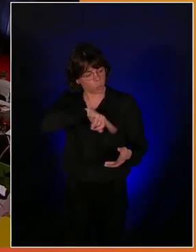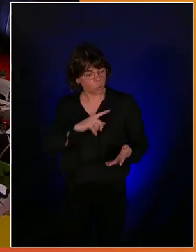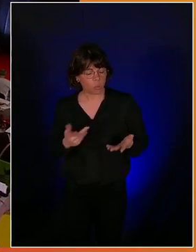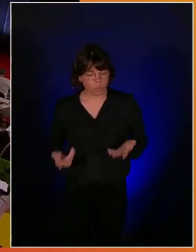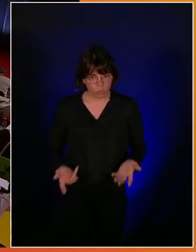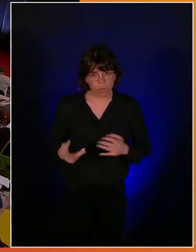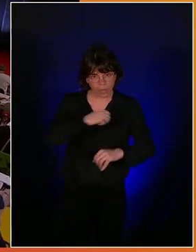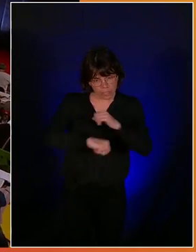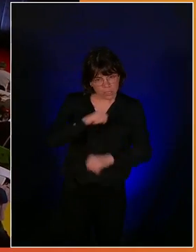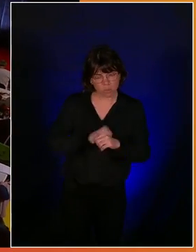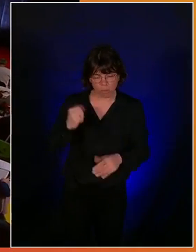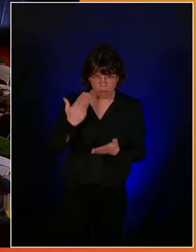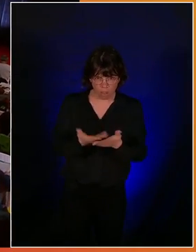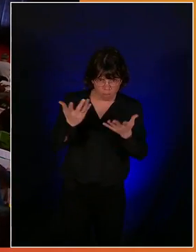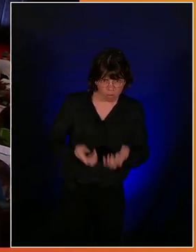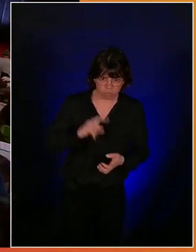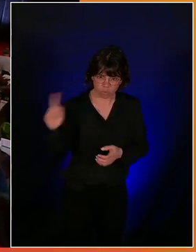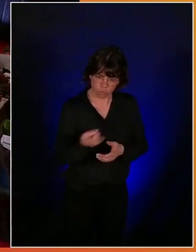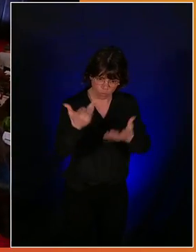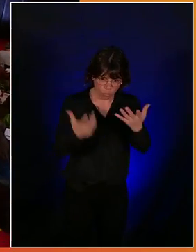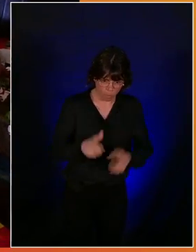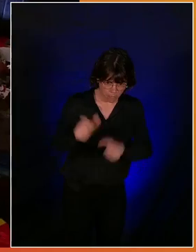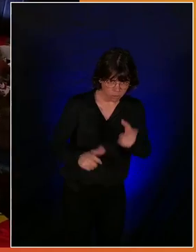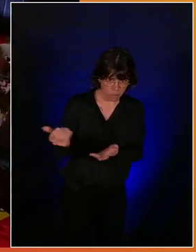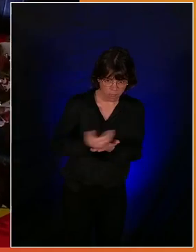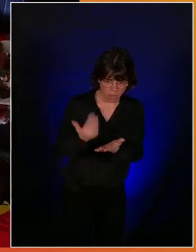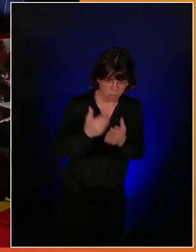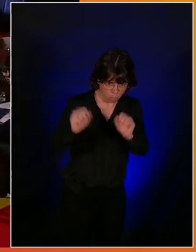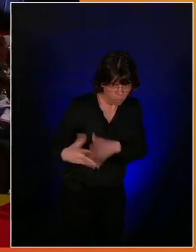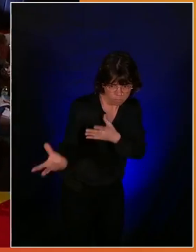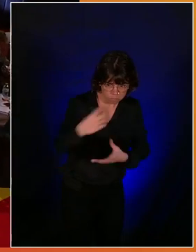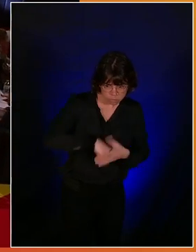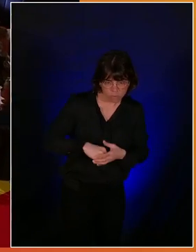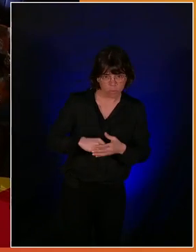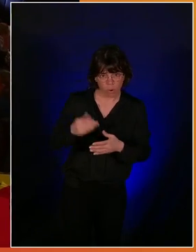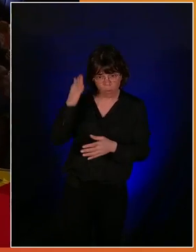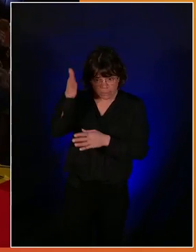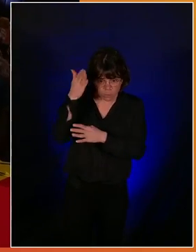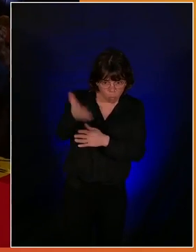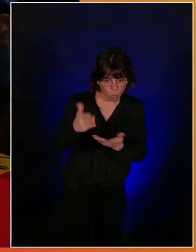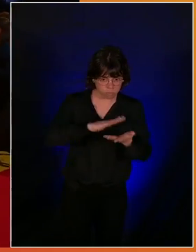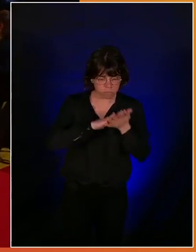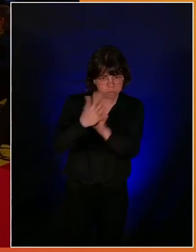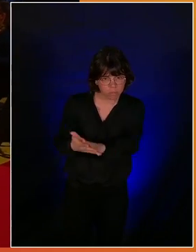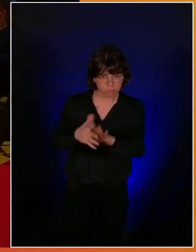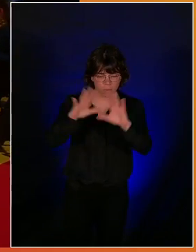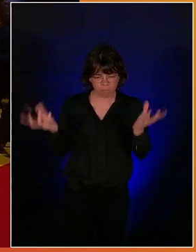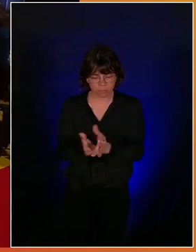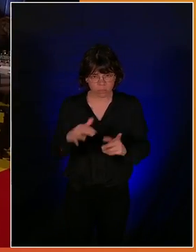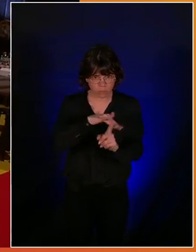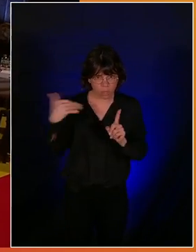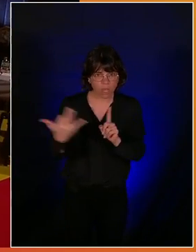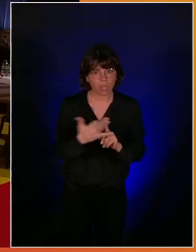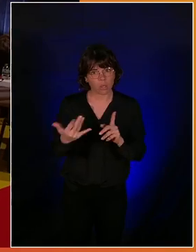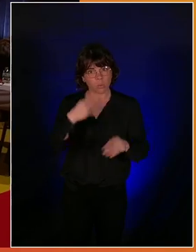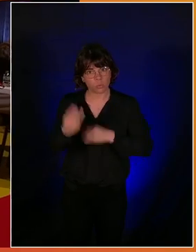cette organisation à laquelle tous les salariés ont envie d'adhérer c'est s'offrir l'ambition de nos objectifs de transformation d'une société